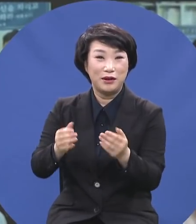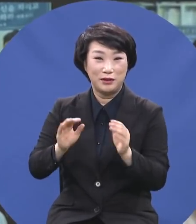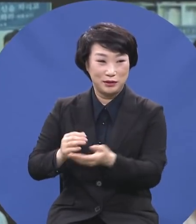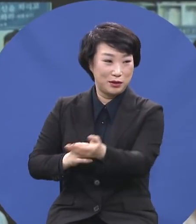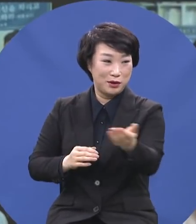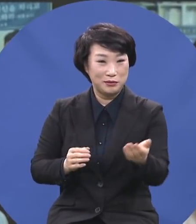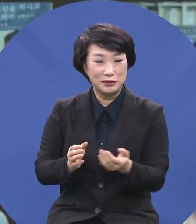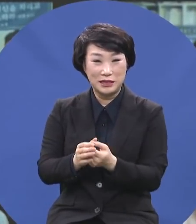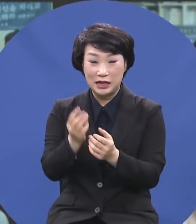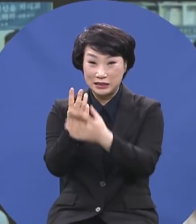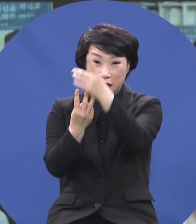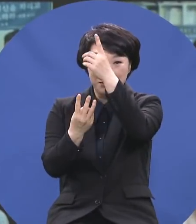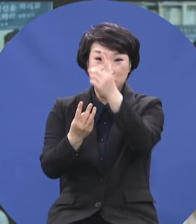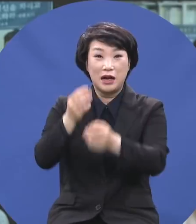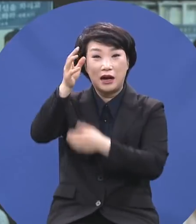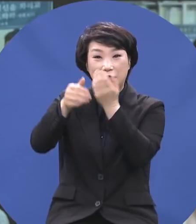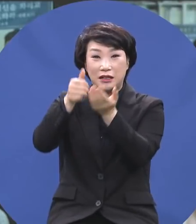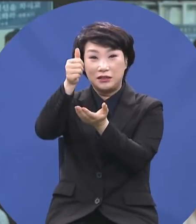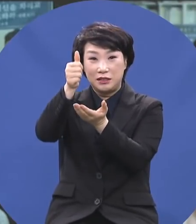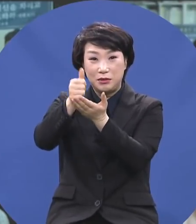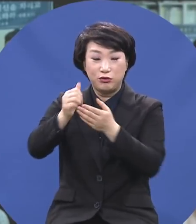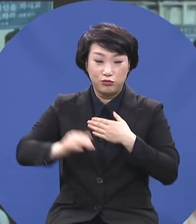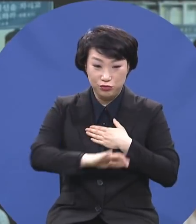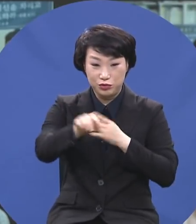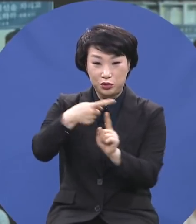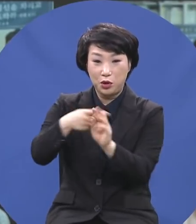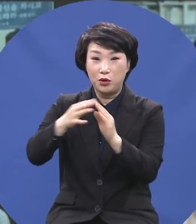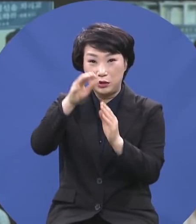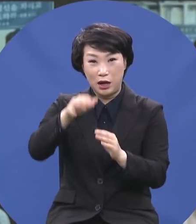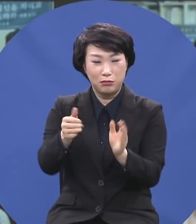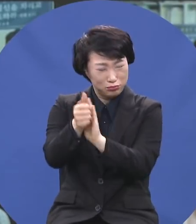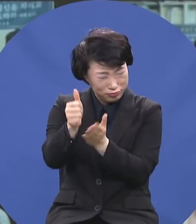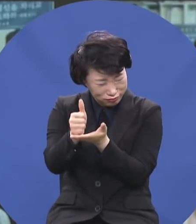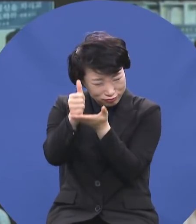저쪽에 삼위 하나님이 우리 교회에서 가장